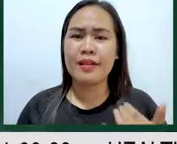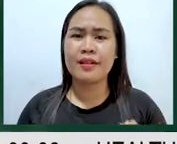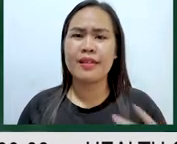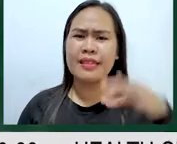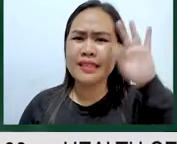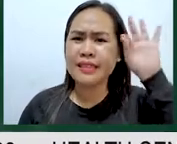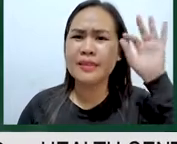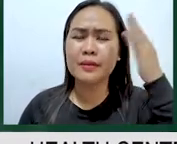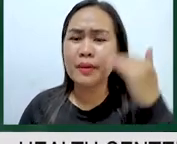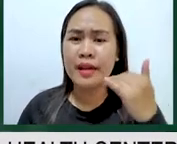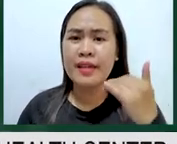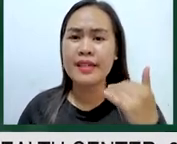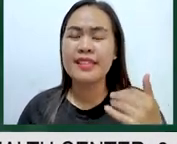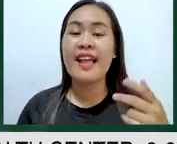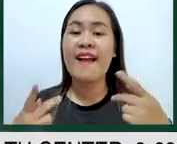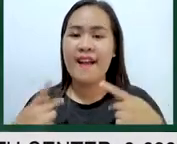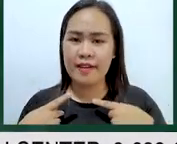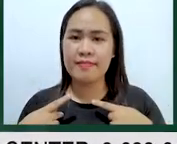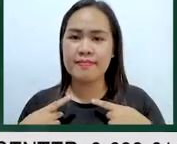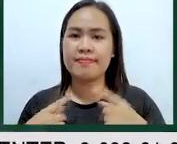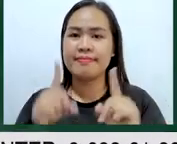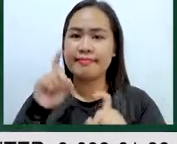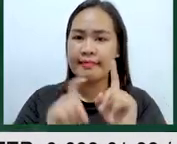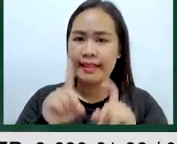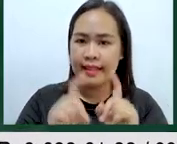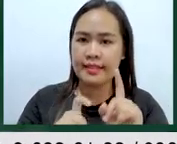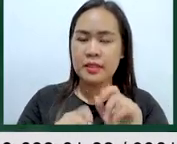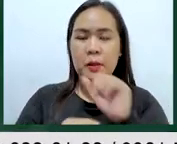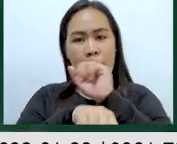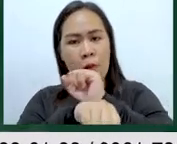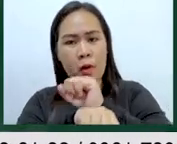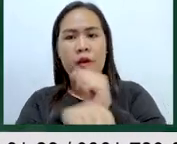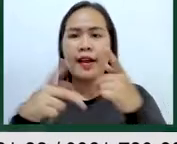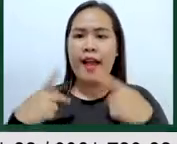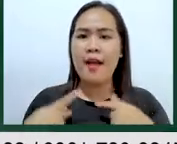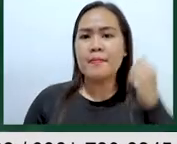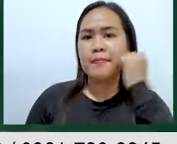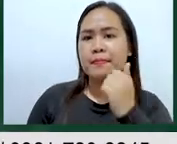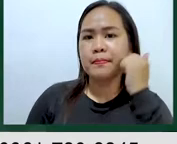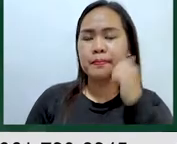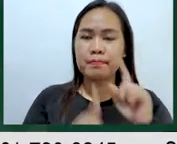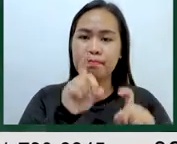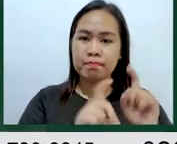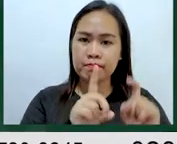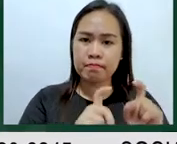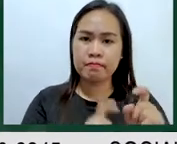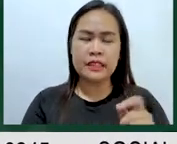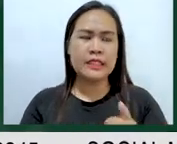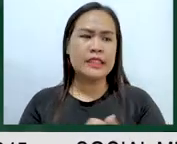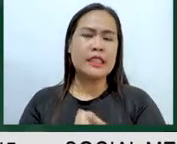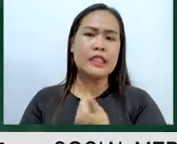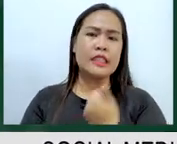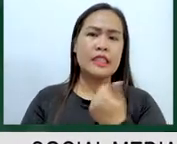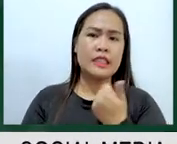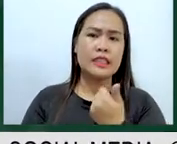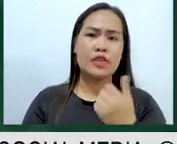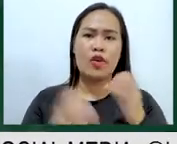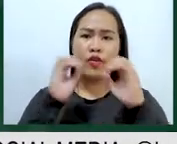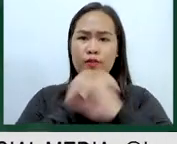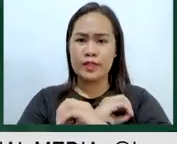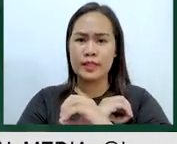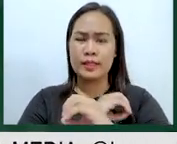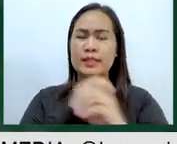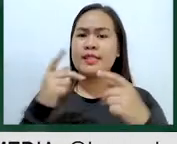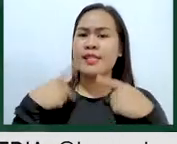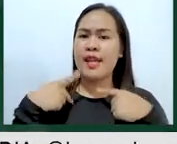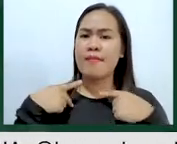of testing, very accessible na, no? Sa work nila, it's regularly done, di ba? May mga ibang opisina, konting